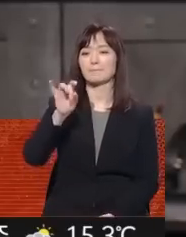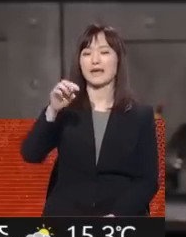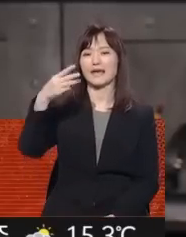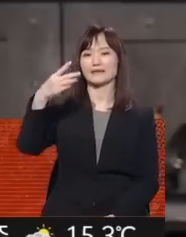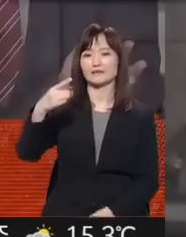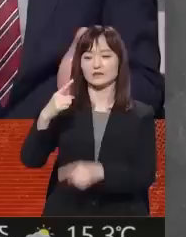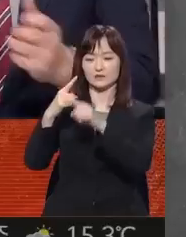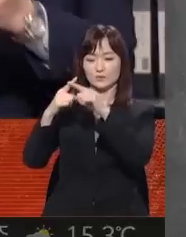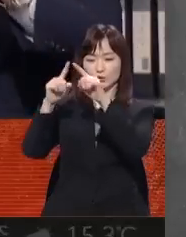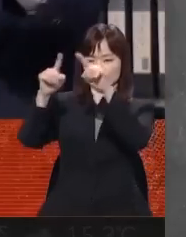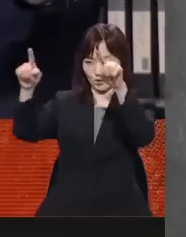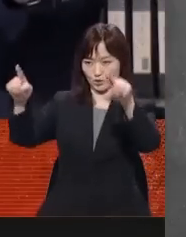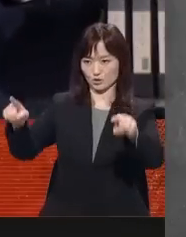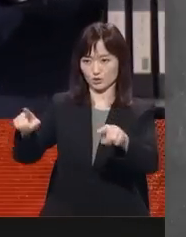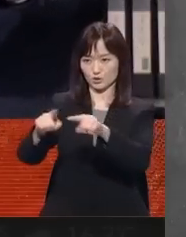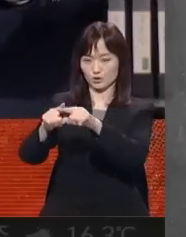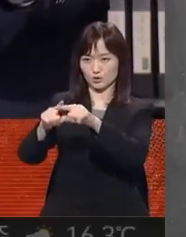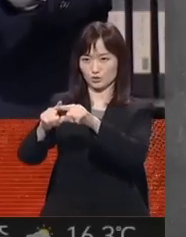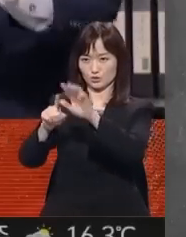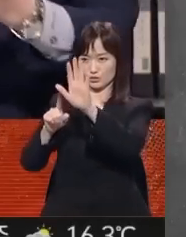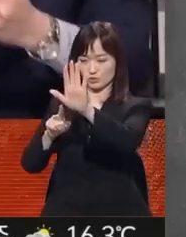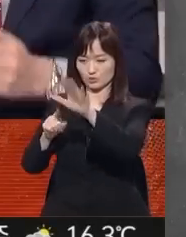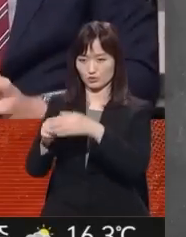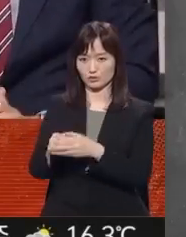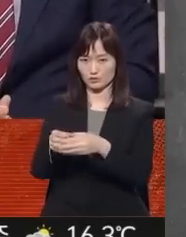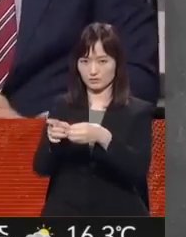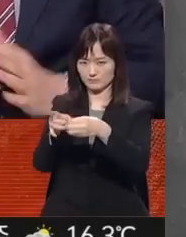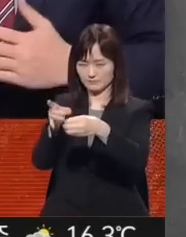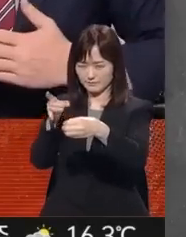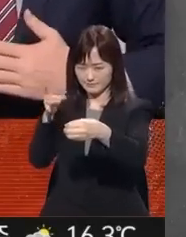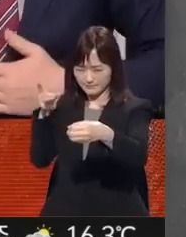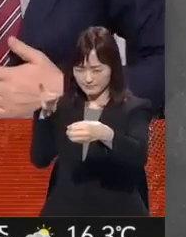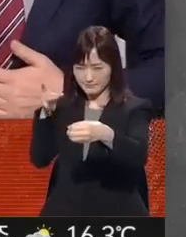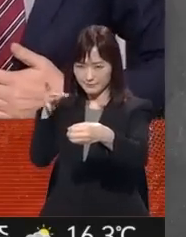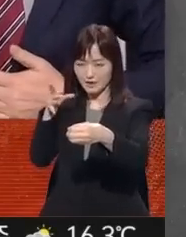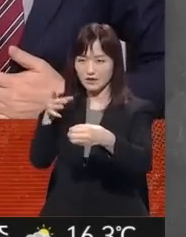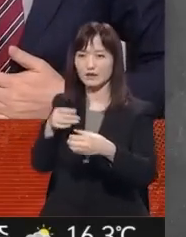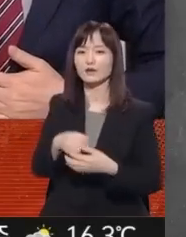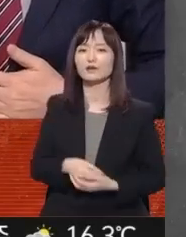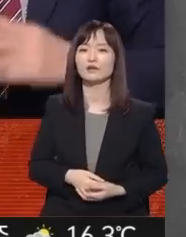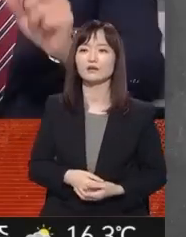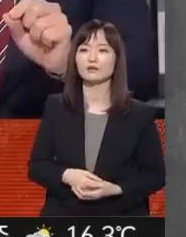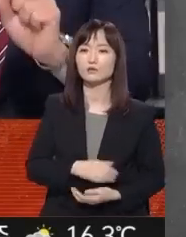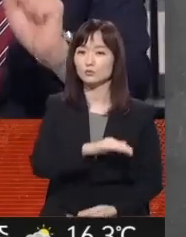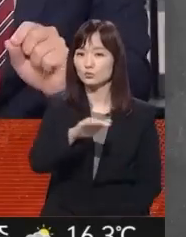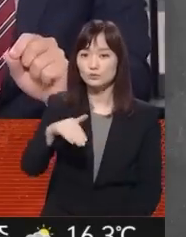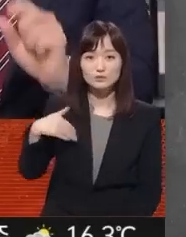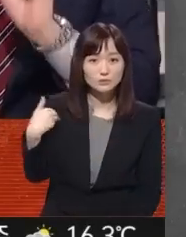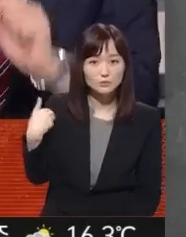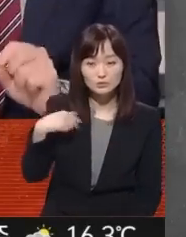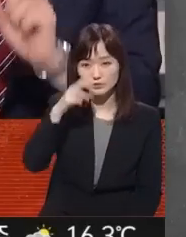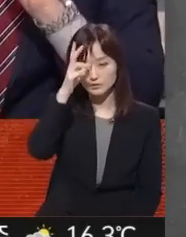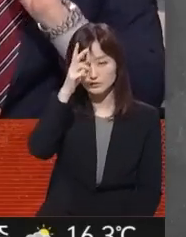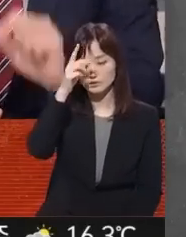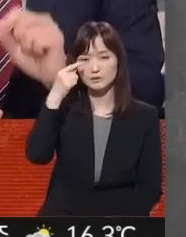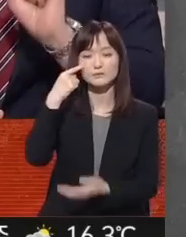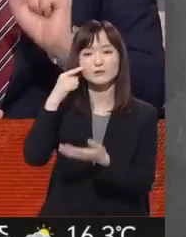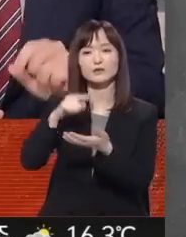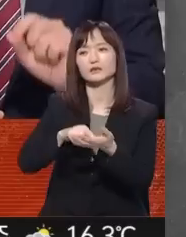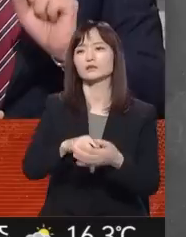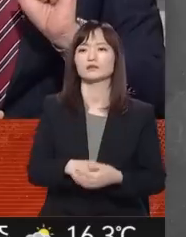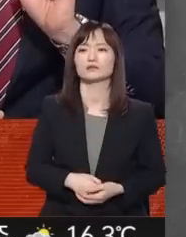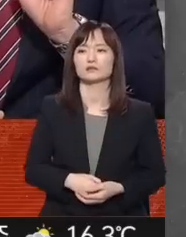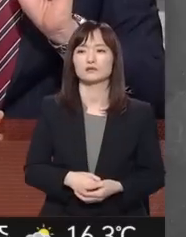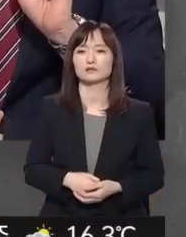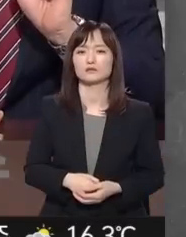그득한 쇠구슬이 있었다 그럼 당겨서 목적에 쏘았다는 거잖아요 그러면 우리는 알 수 없죠 하지만 경찰은 밝혀야 됩니다 혹시나